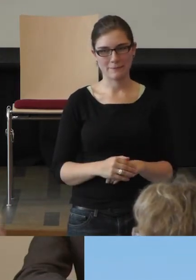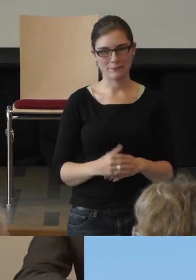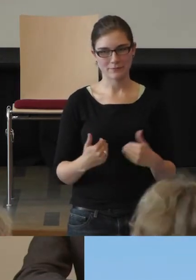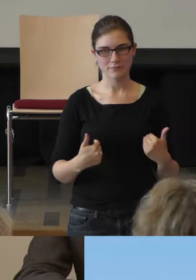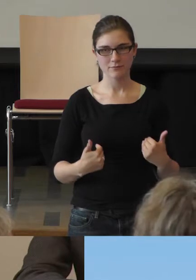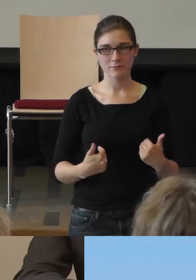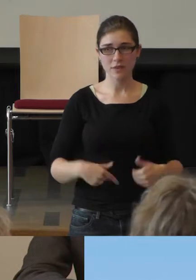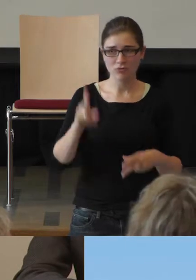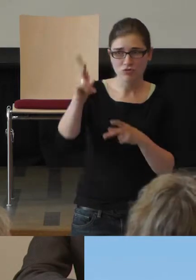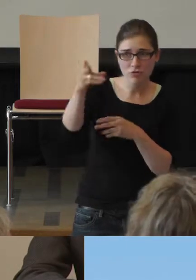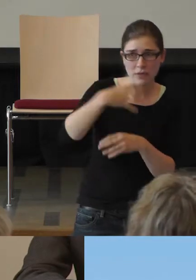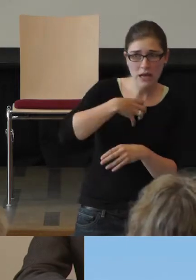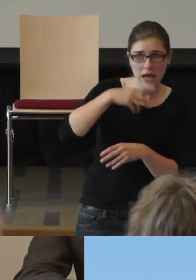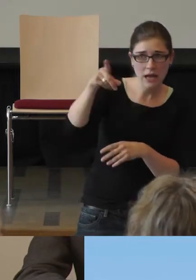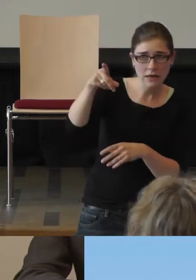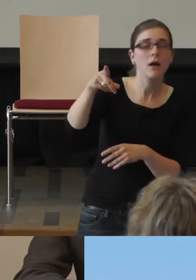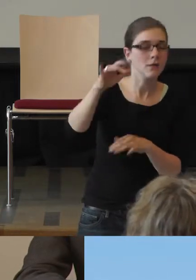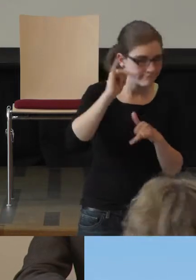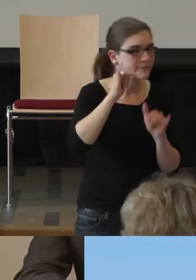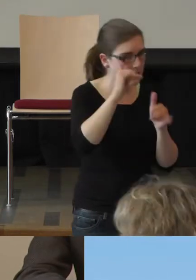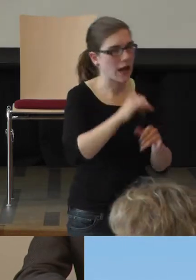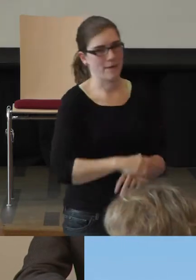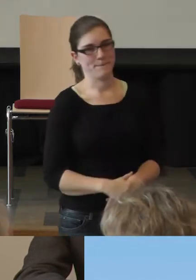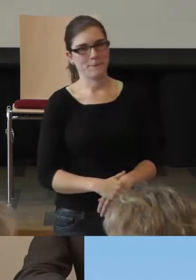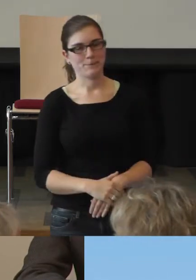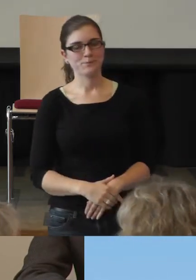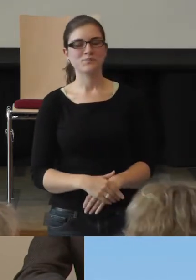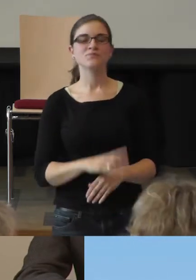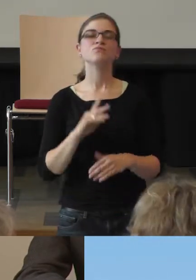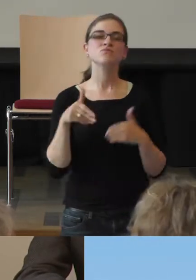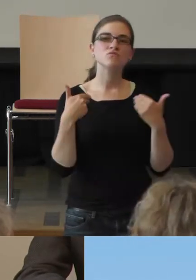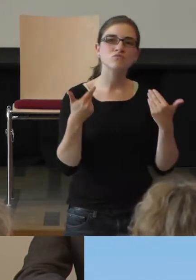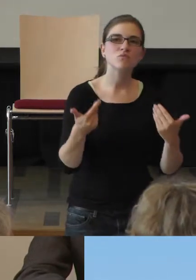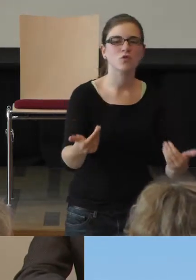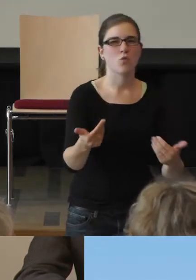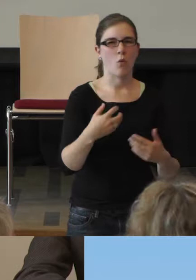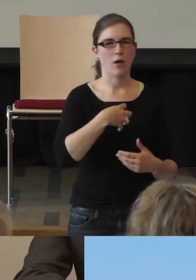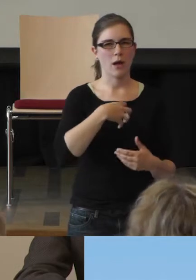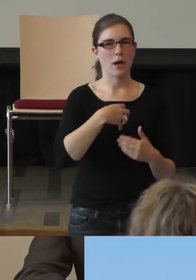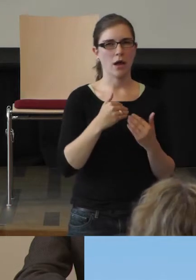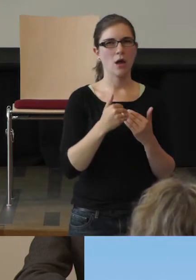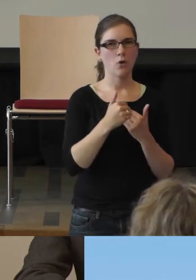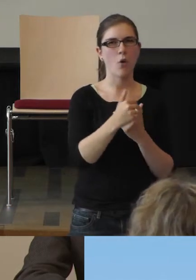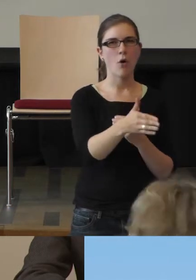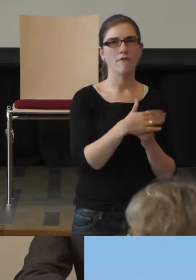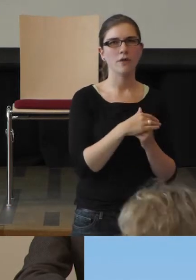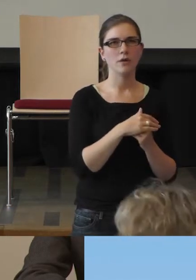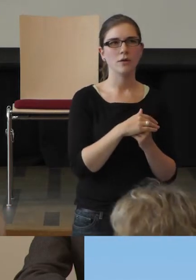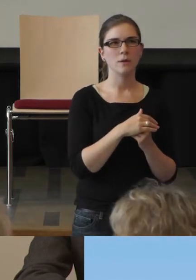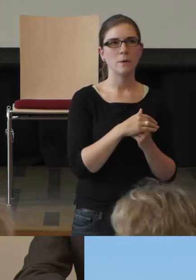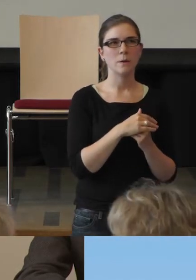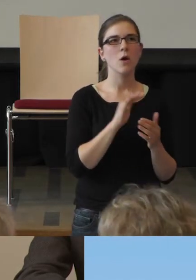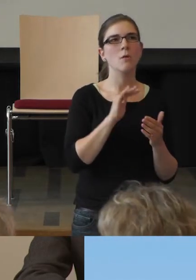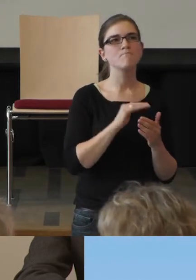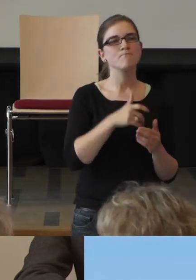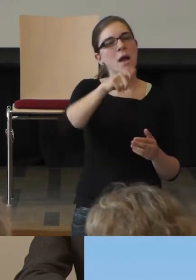war doch das meinten sie doch ne Ja und das ist eine relativ häufige also ich müsste jetzt mal überlegen bei über 75